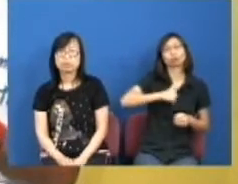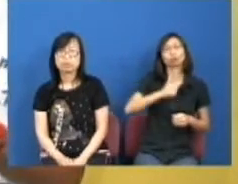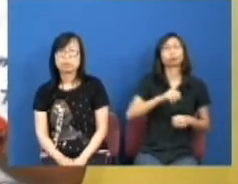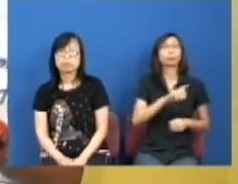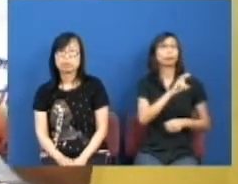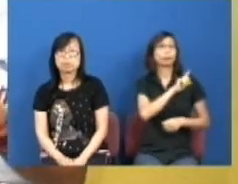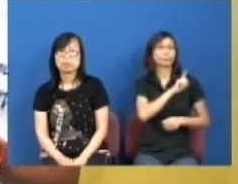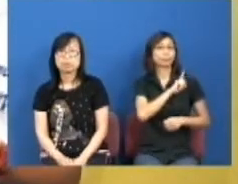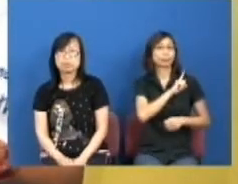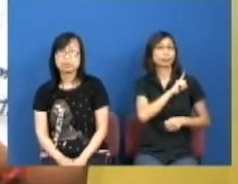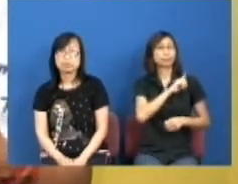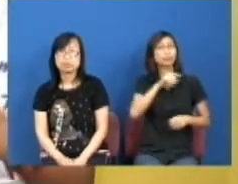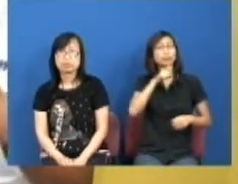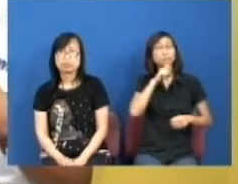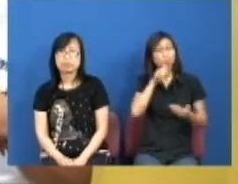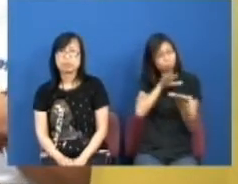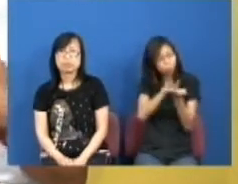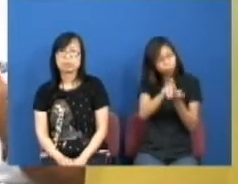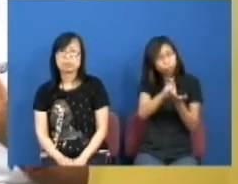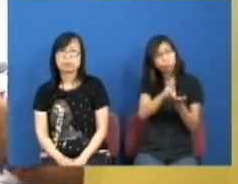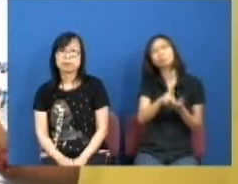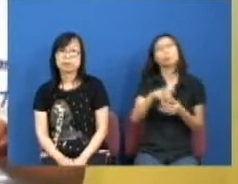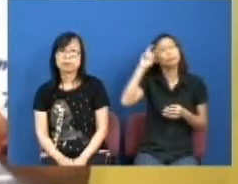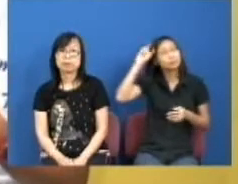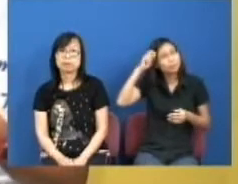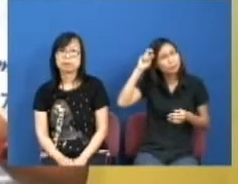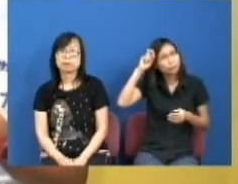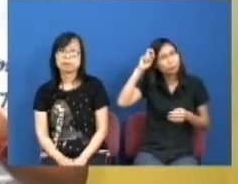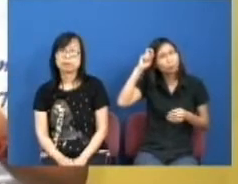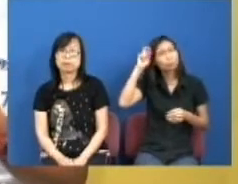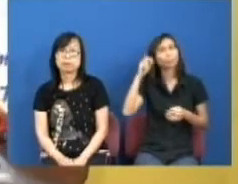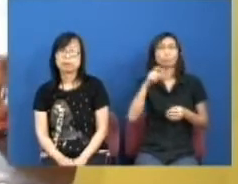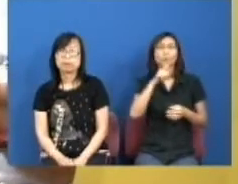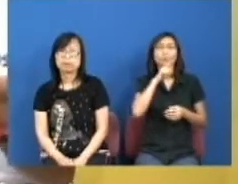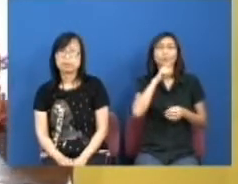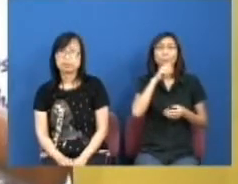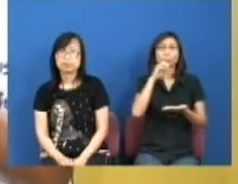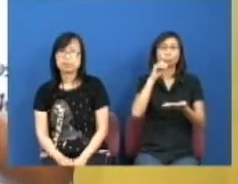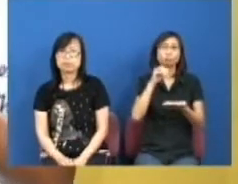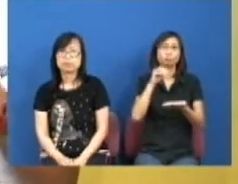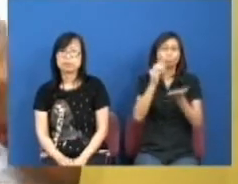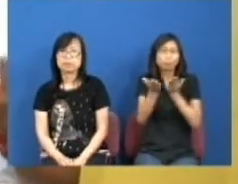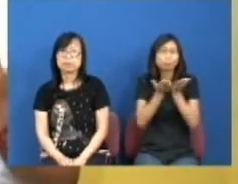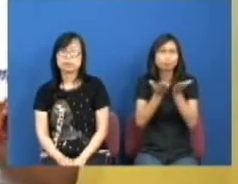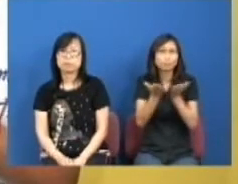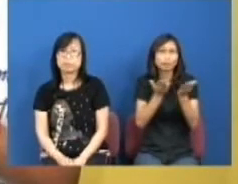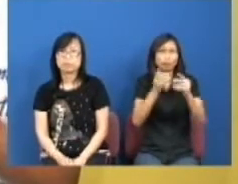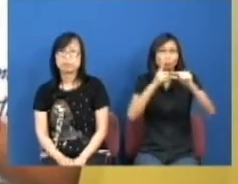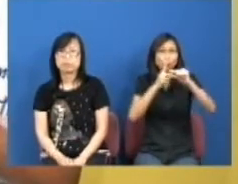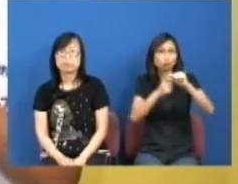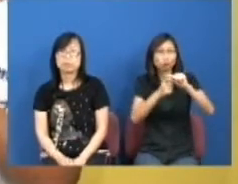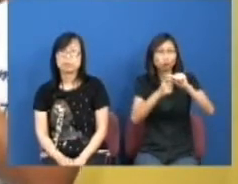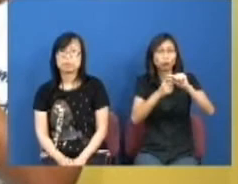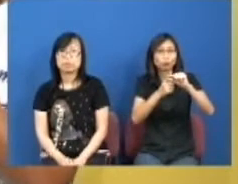學術本身嘅一個專業啊，或者係研究方面，我哋都有一個即係相對比較即係中立嘅情況